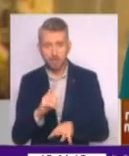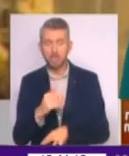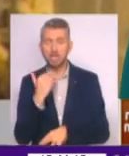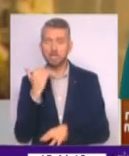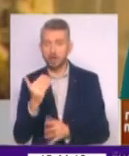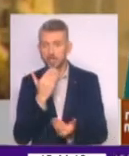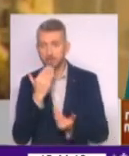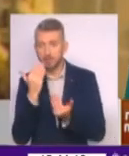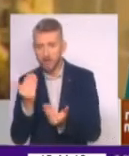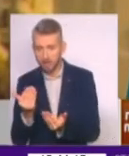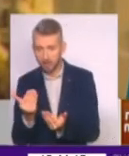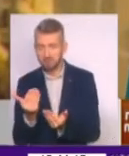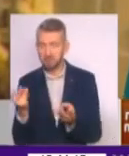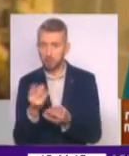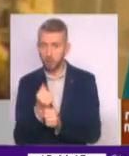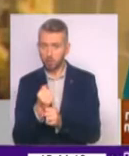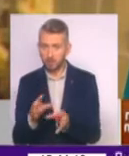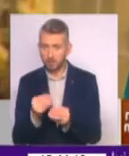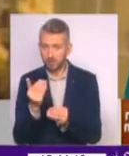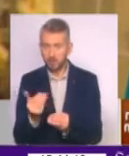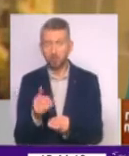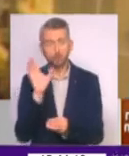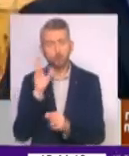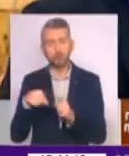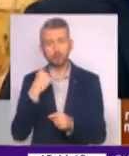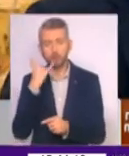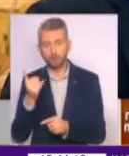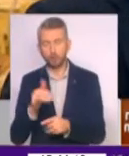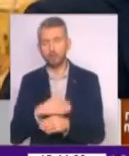зверненням обов'язково потрібно це робити. Вас слухаємо. Добрий